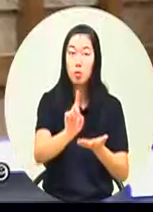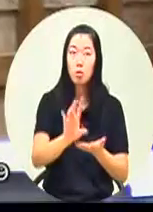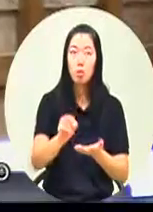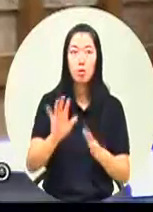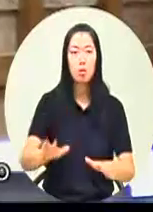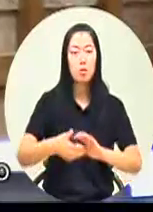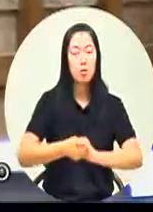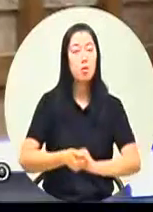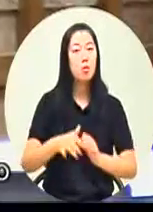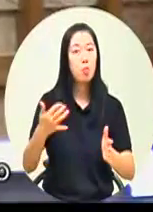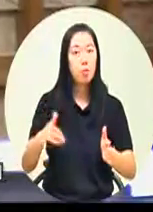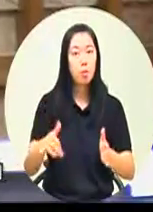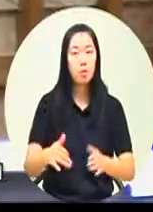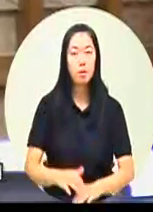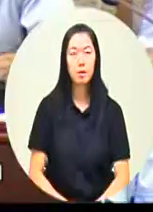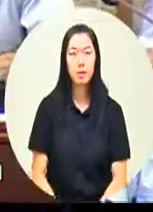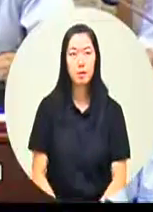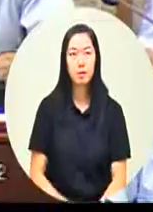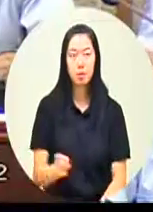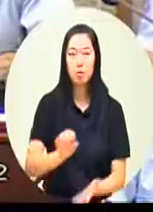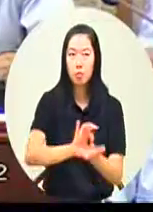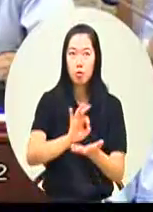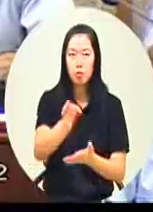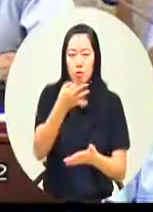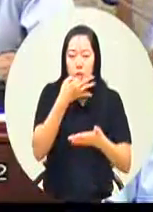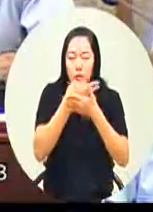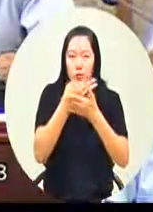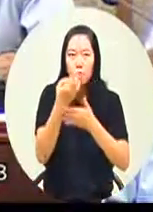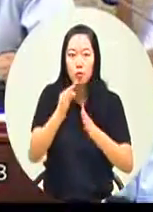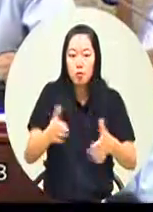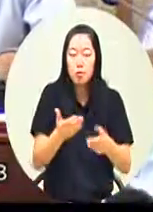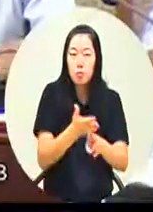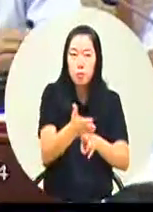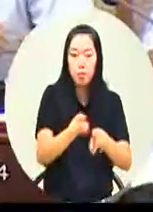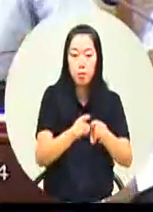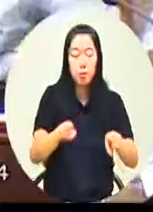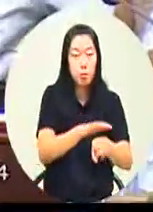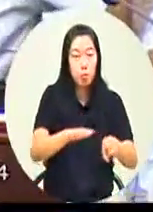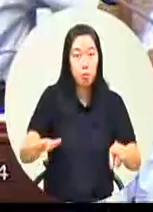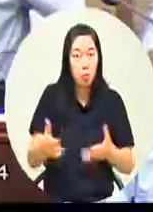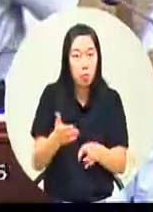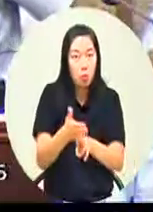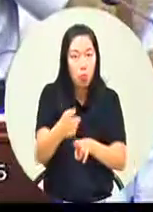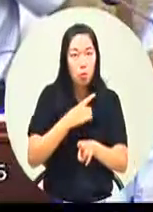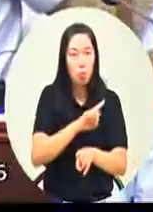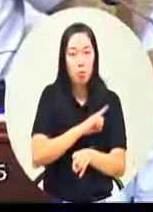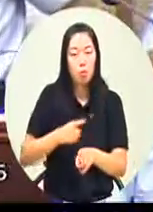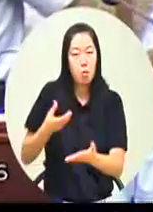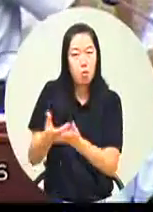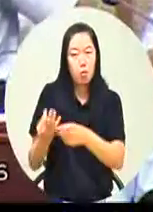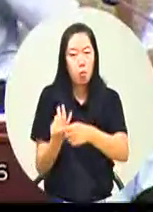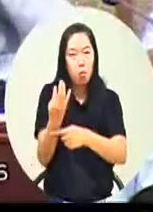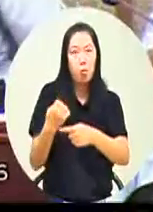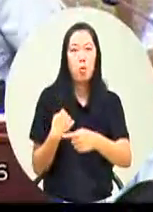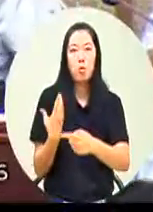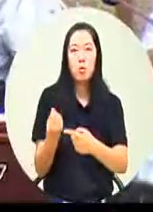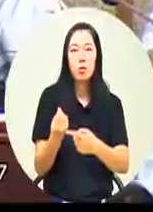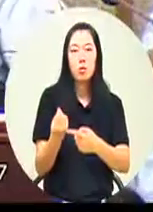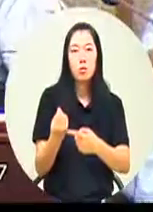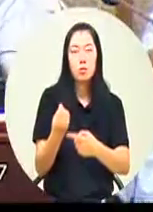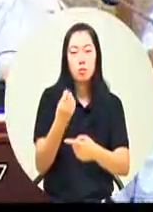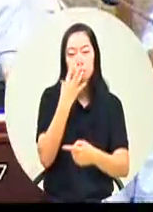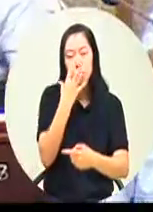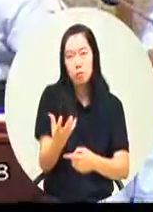因为连用上盖线的轻轨、平面轻轨，我们的自偿率都还是负的